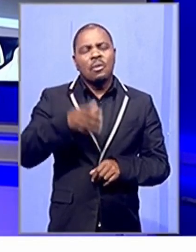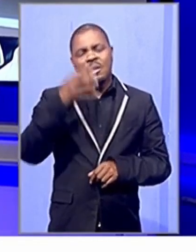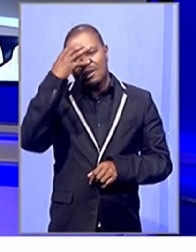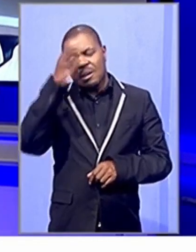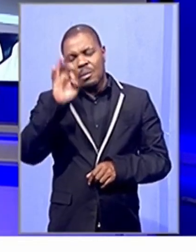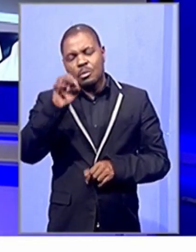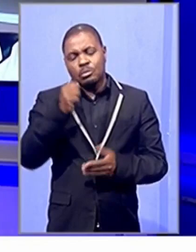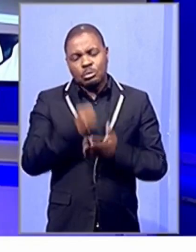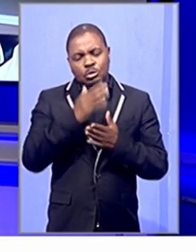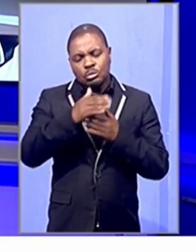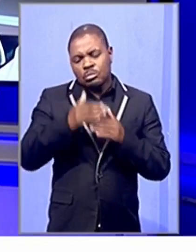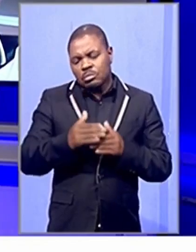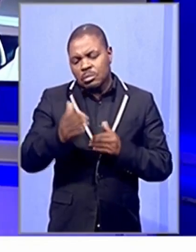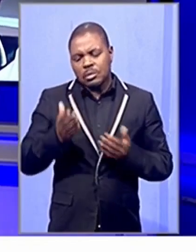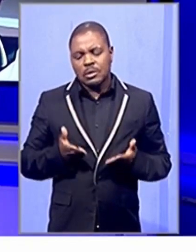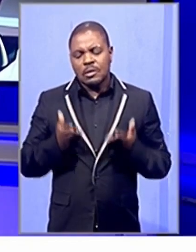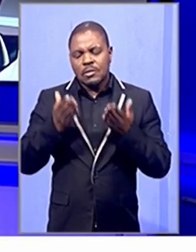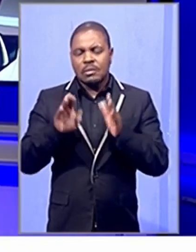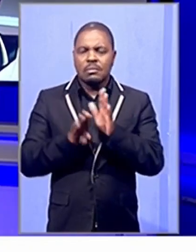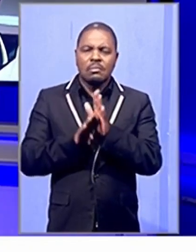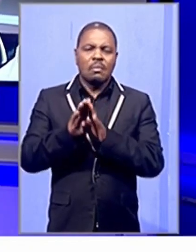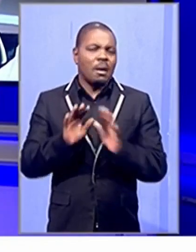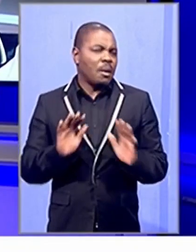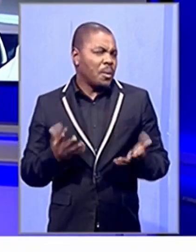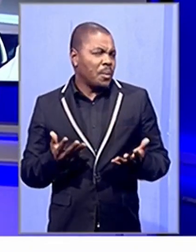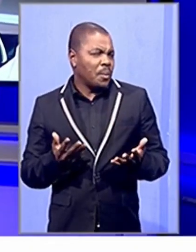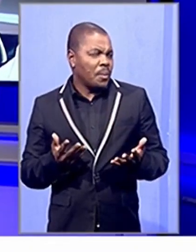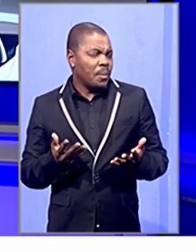etsa jwang ho ntlafatsa ditshebeletso?